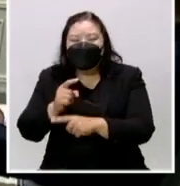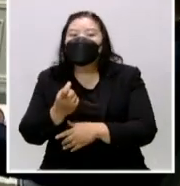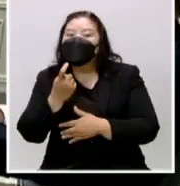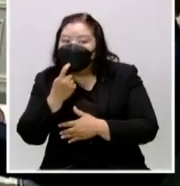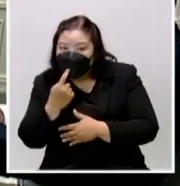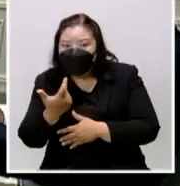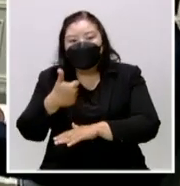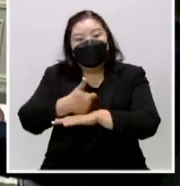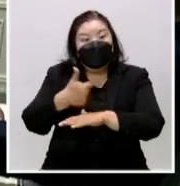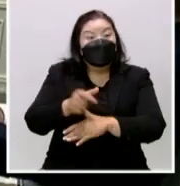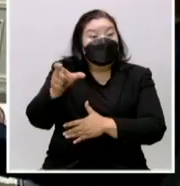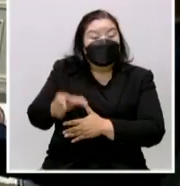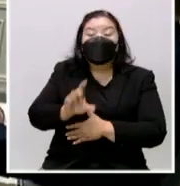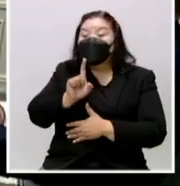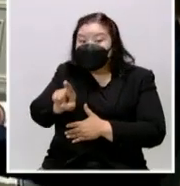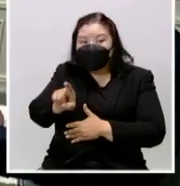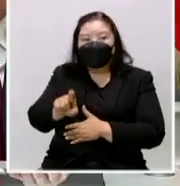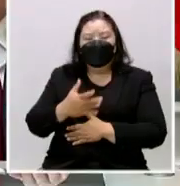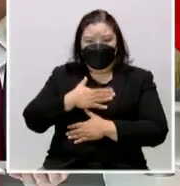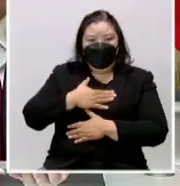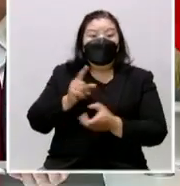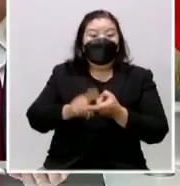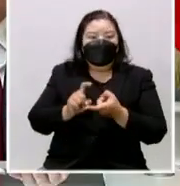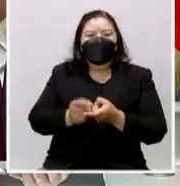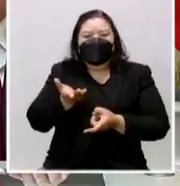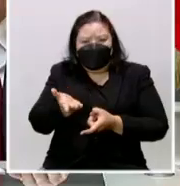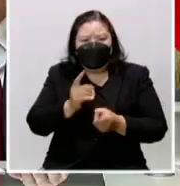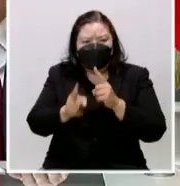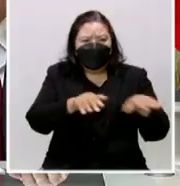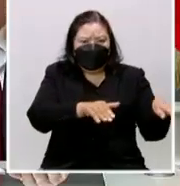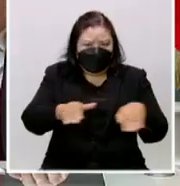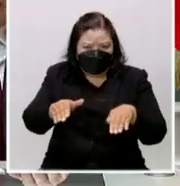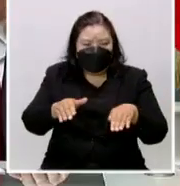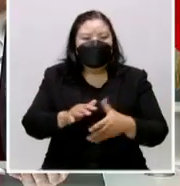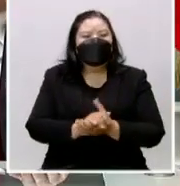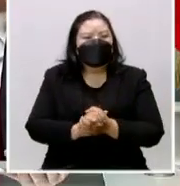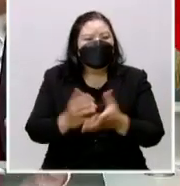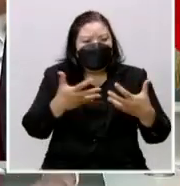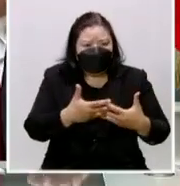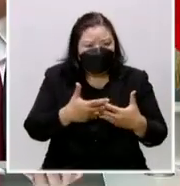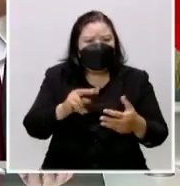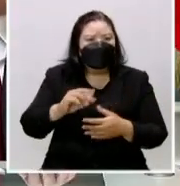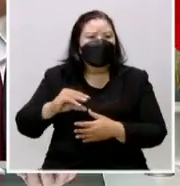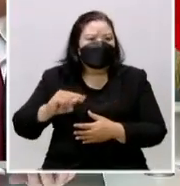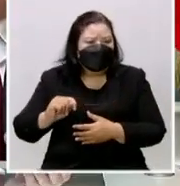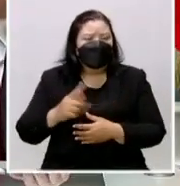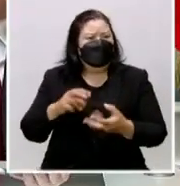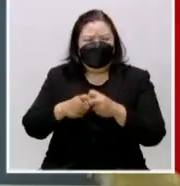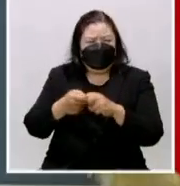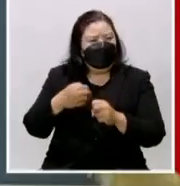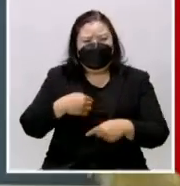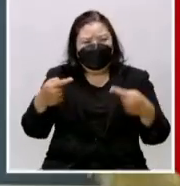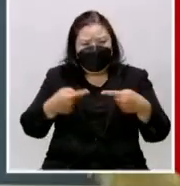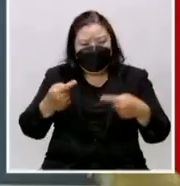สนะคะว่าขอให้รัสเซียได้เจรจาร่วมกับนาโต้และสหรัฐโดยเร็วที่สุดเพื่อแก้ปัญหาความขัดแย้งและต้องการ